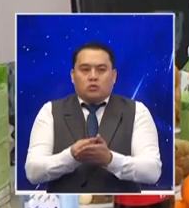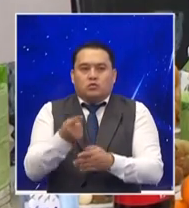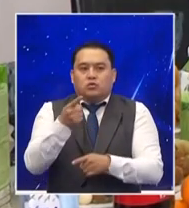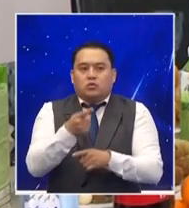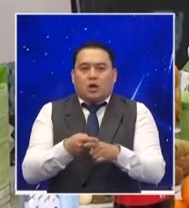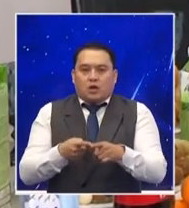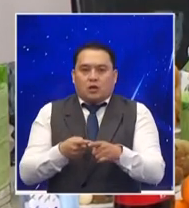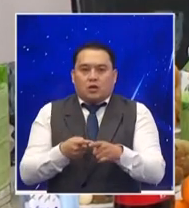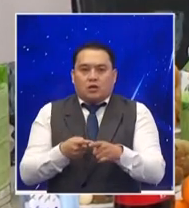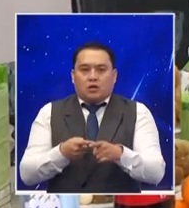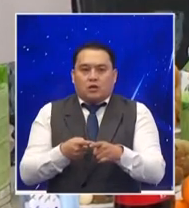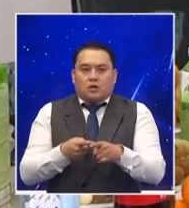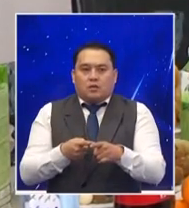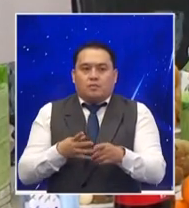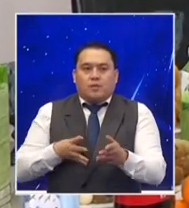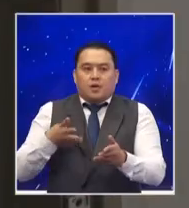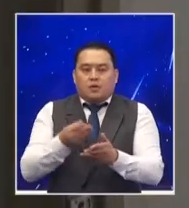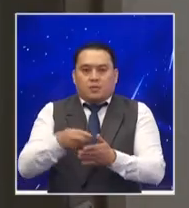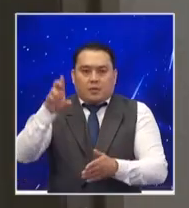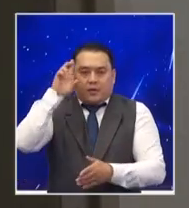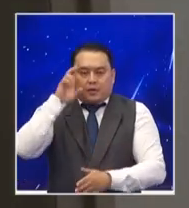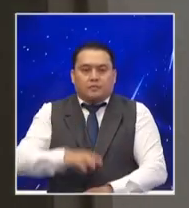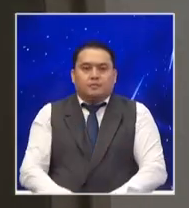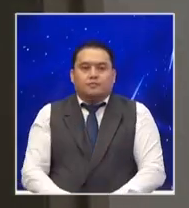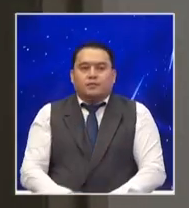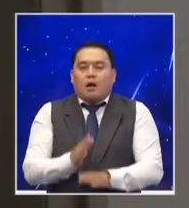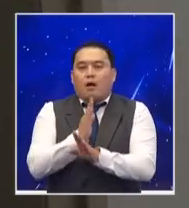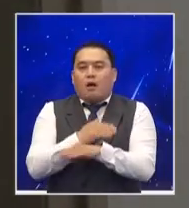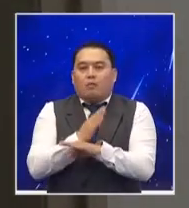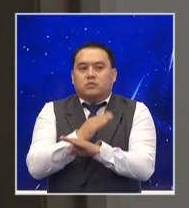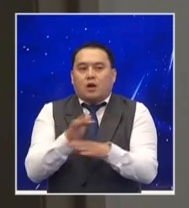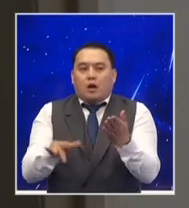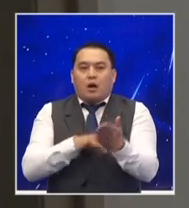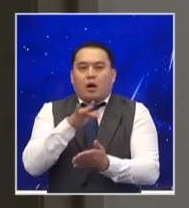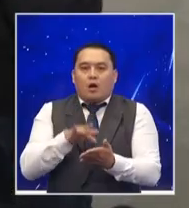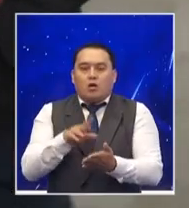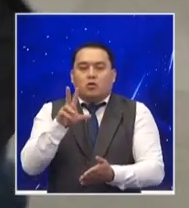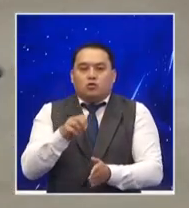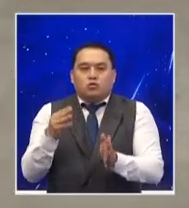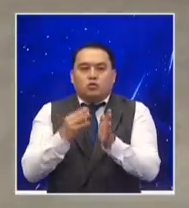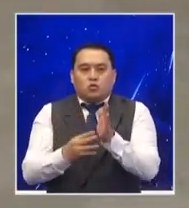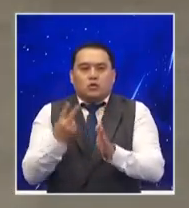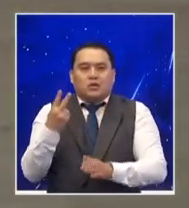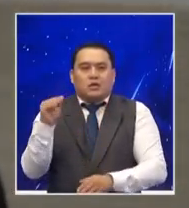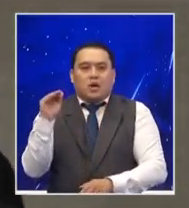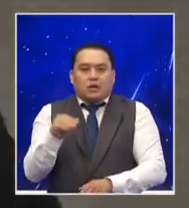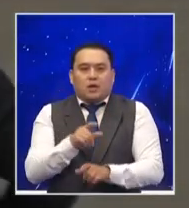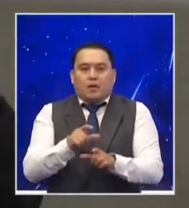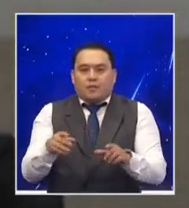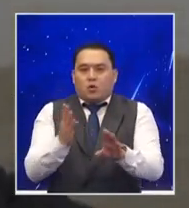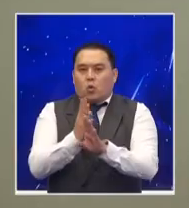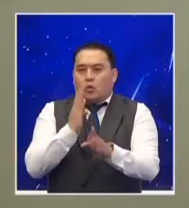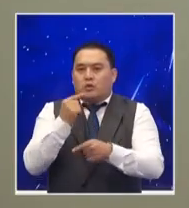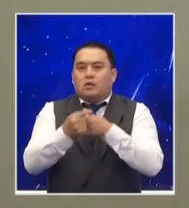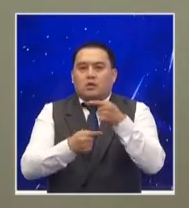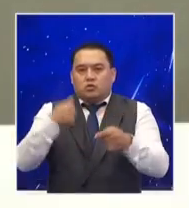жарты ақшасын төлеп беріп жатыр үкімет. Жалпы Қапшағай қаласында 3092 адам үй кезегінде тұр. Мамандардың айтуынша, келер